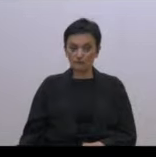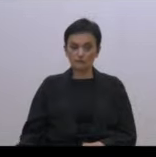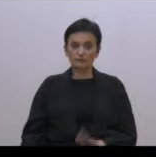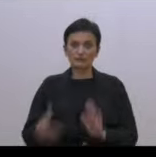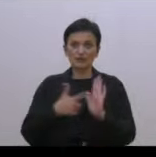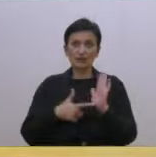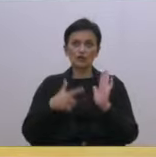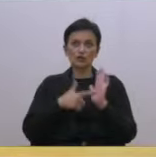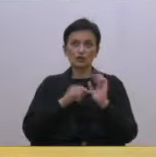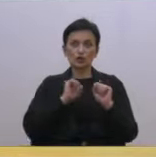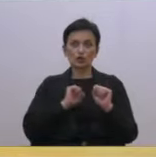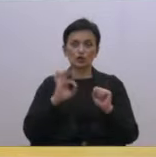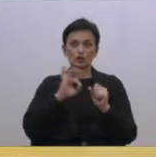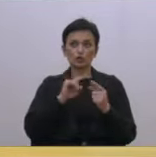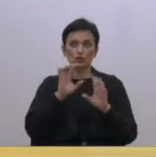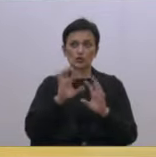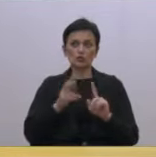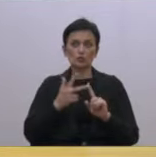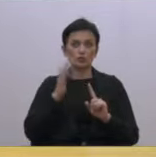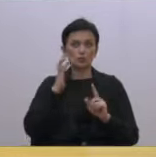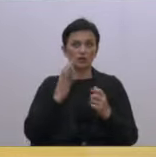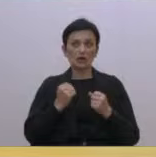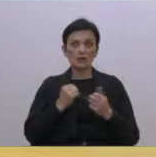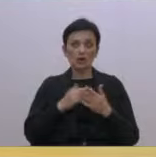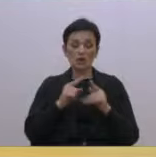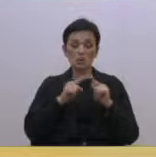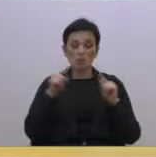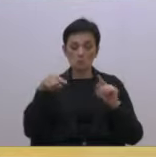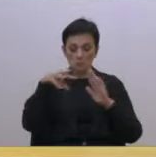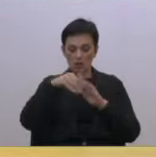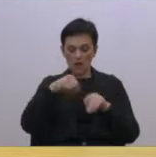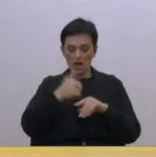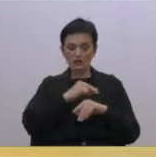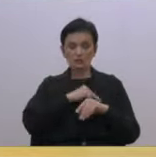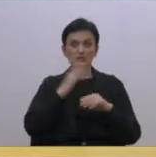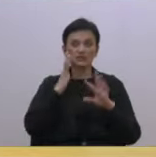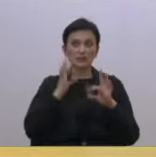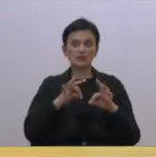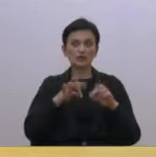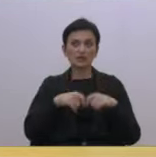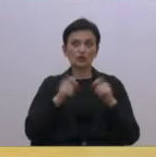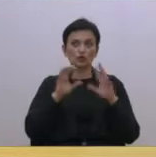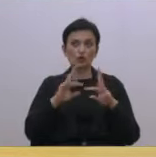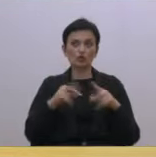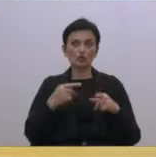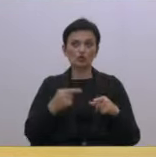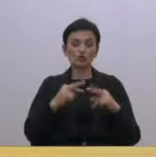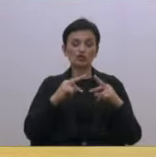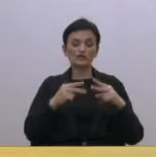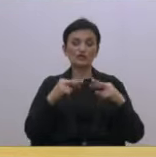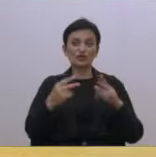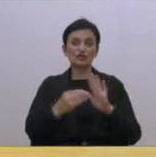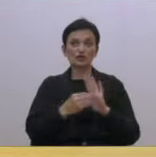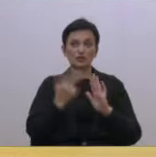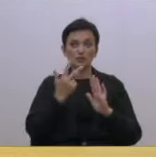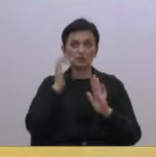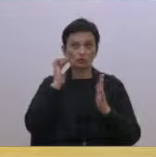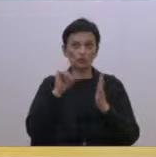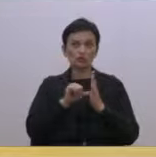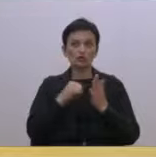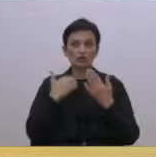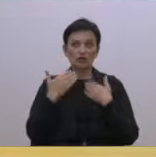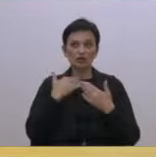Samozřejmě, když mohli, no, ti nám děti, kanon, my se musíme mít. A moje paketi, administrace samozřejmě, kodexi, culeva, my se musíme mít, to je čarta, kenčeské